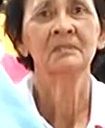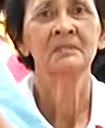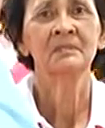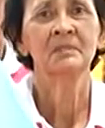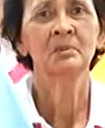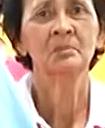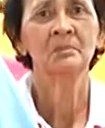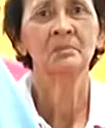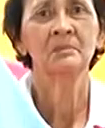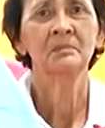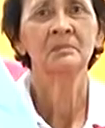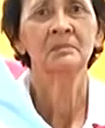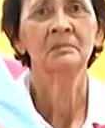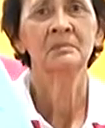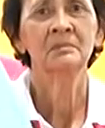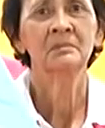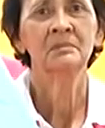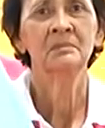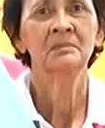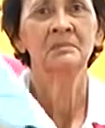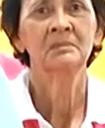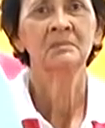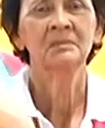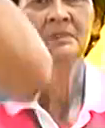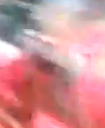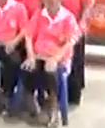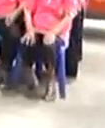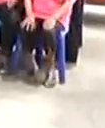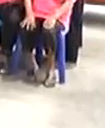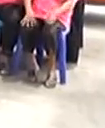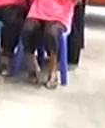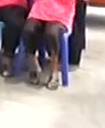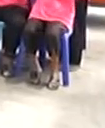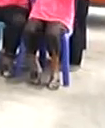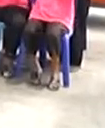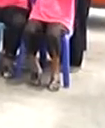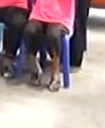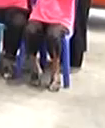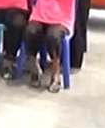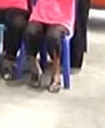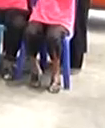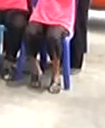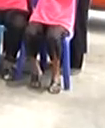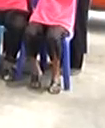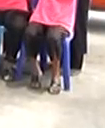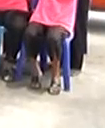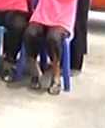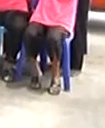ยิ้มของผู้คนพลเมืองผู้คนสนุกสนานกันอย่างนี้ได้ในรายการ ชุมชนประชาธิปไตย